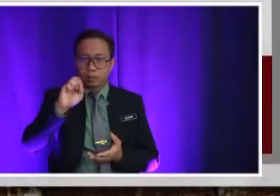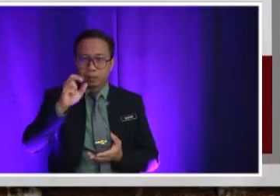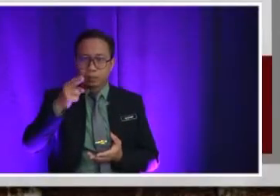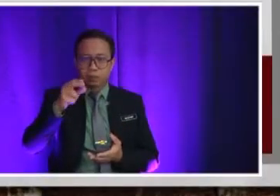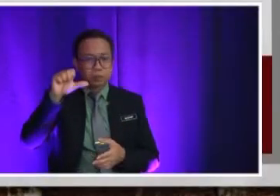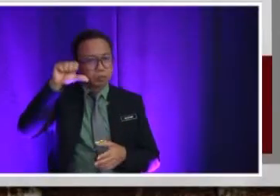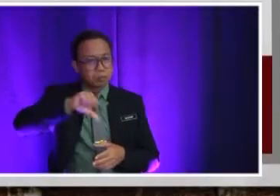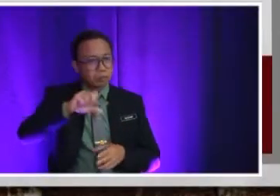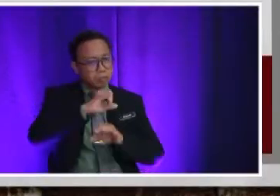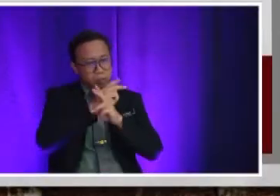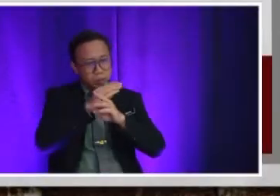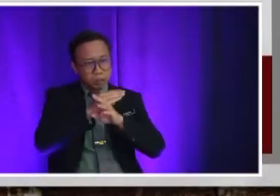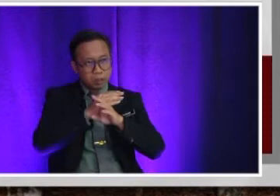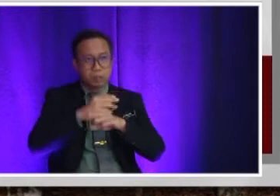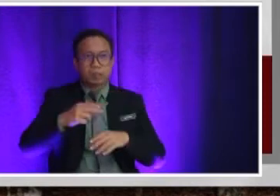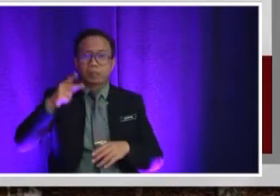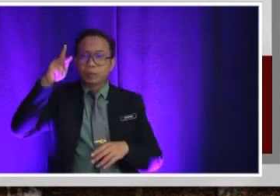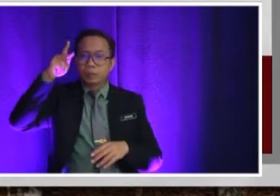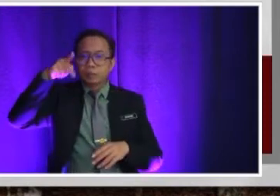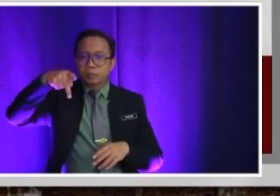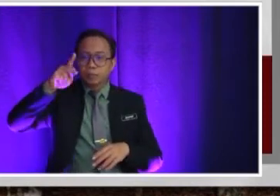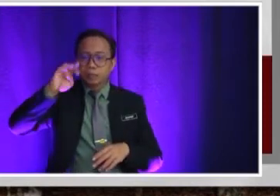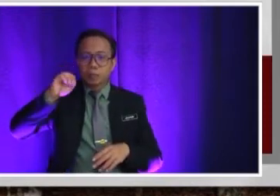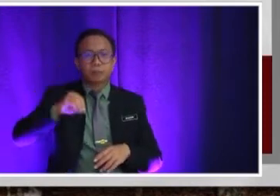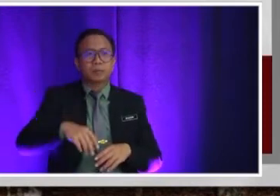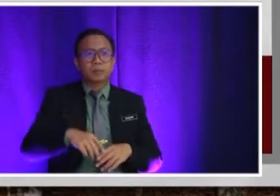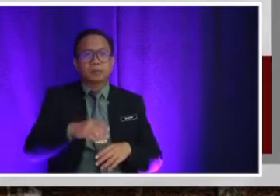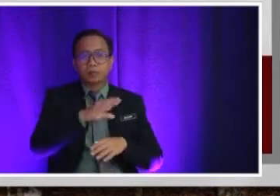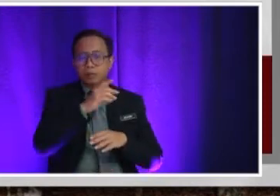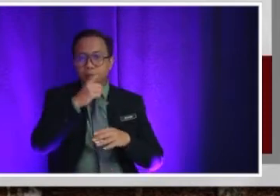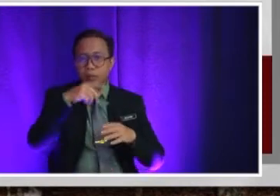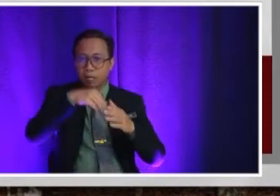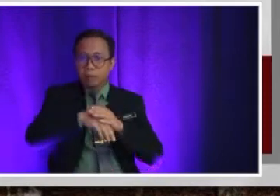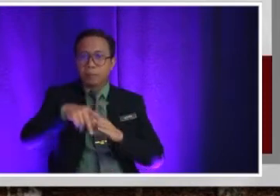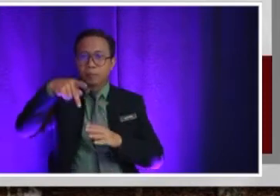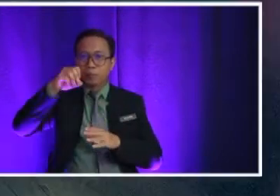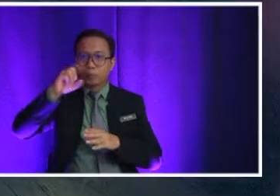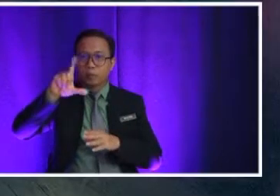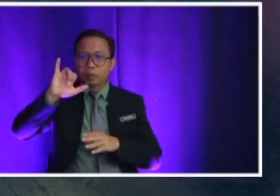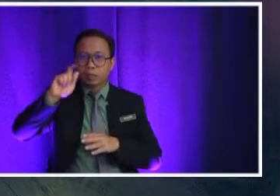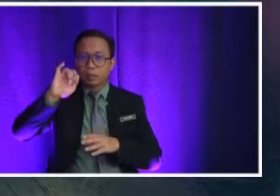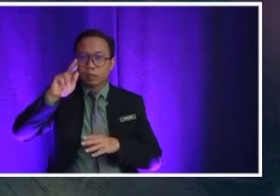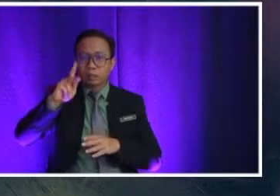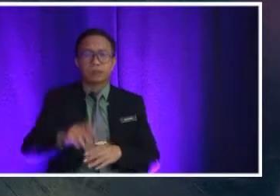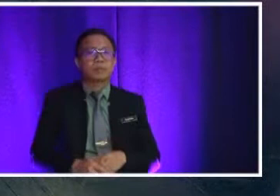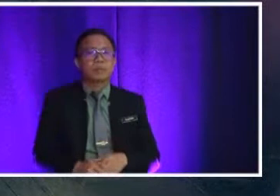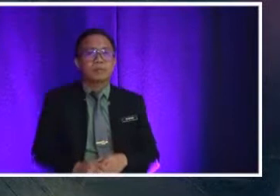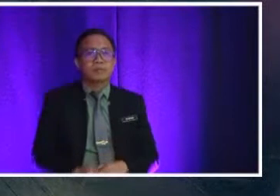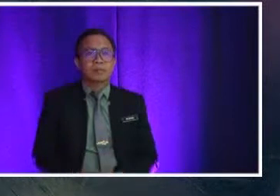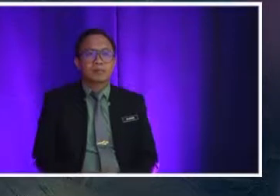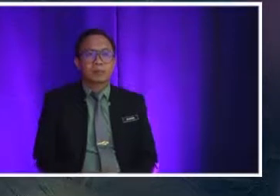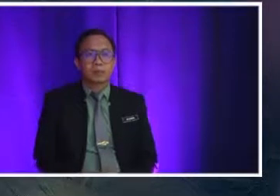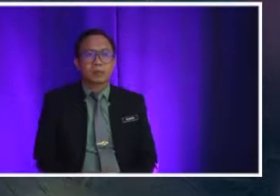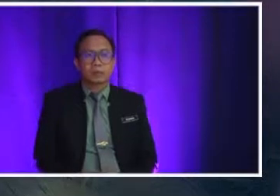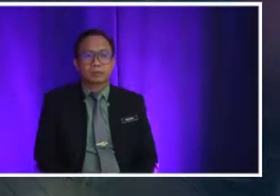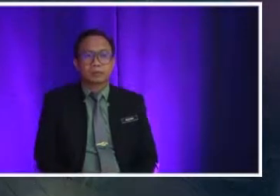dan Pati politik berfaham and radical Oke Oke tenang minta seorang subuh jawab Oke gimana